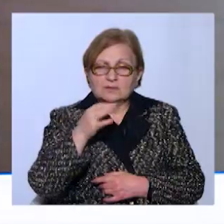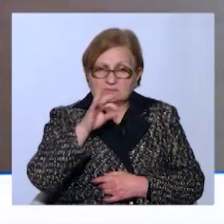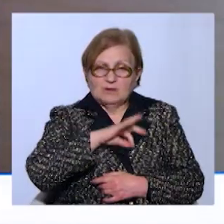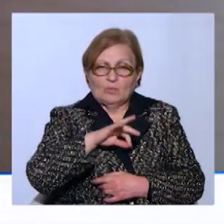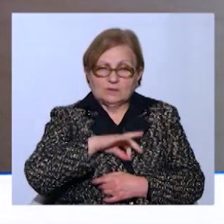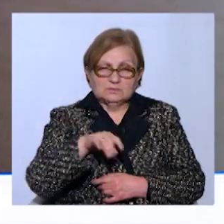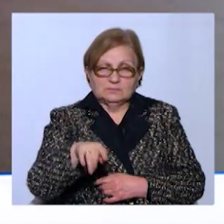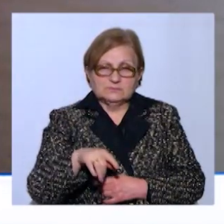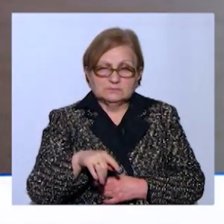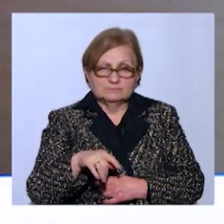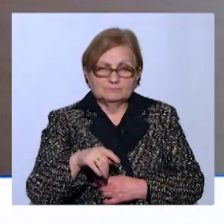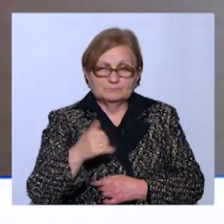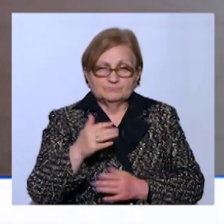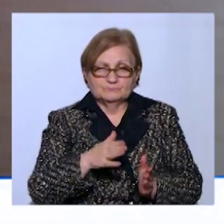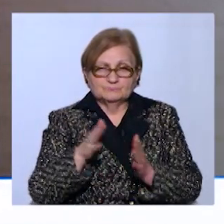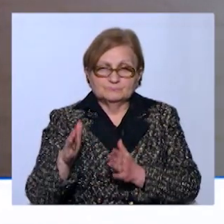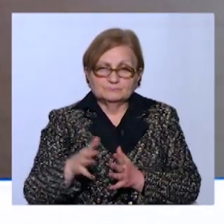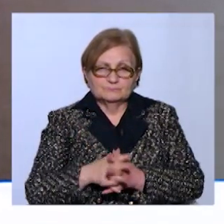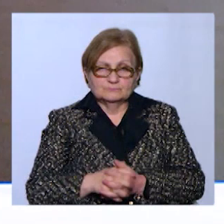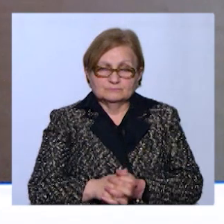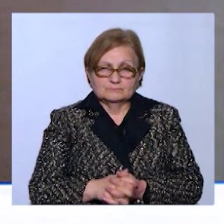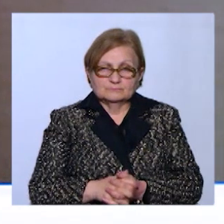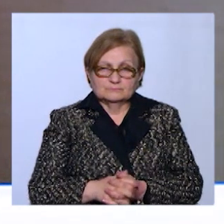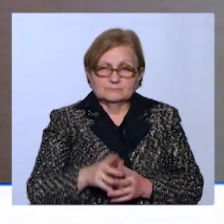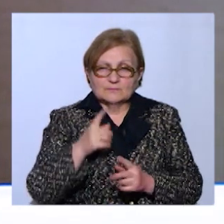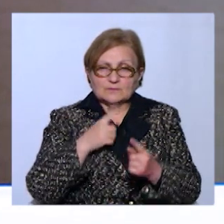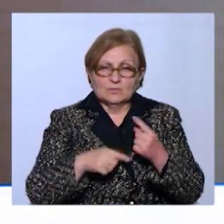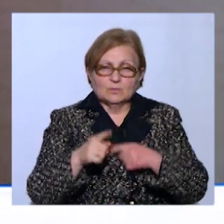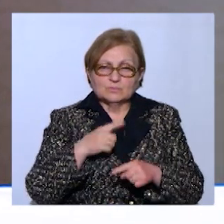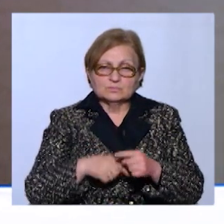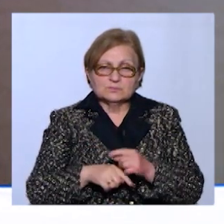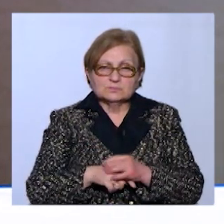გაიზრდებით. ახლა გადავიდეთ, დავუბრუნდეთ ისე